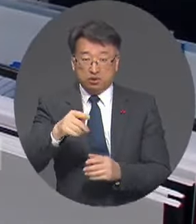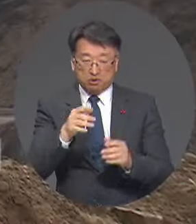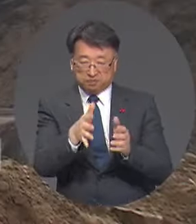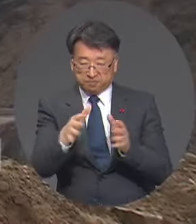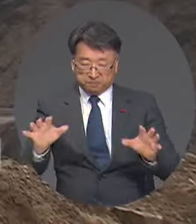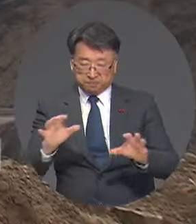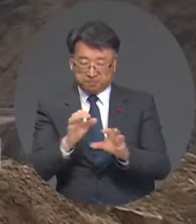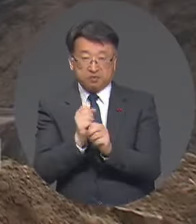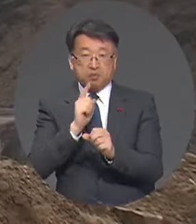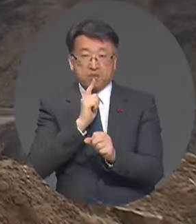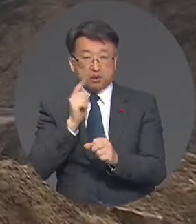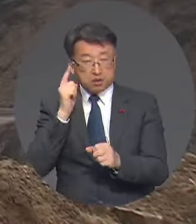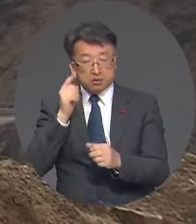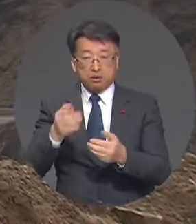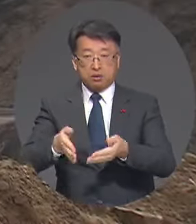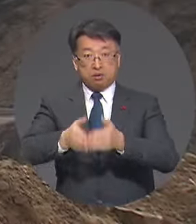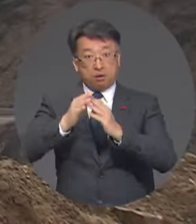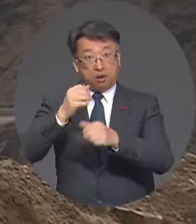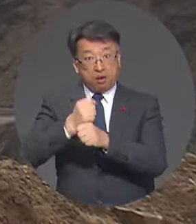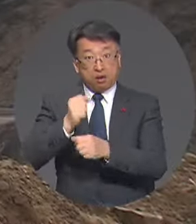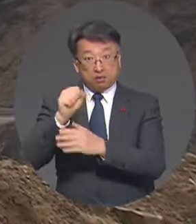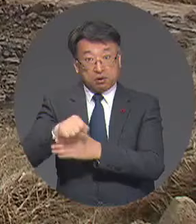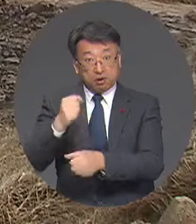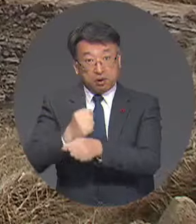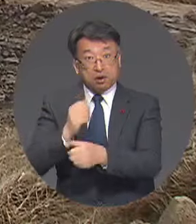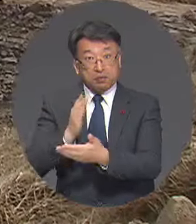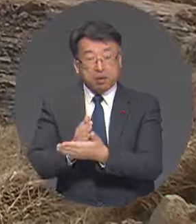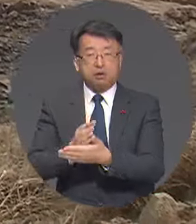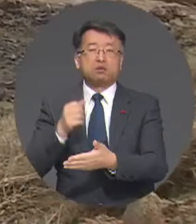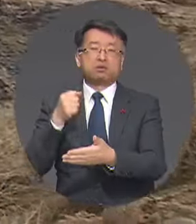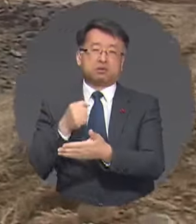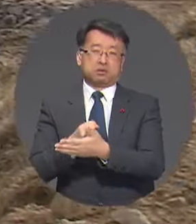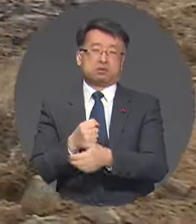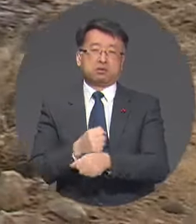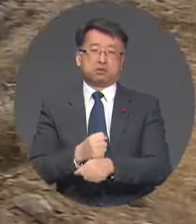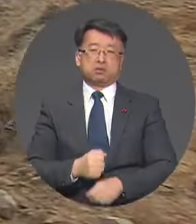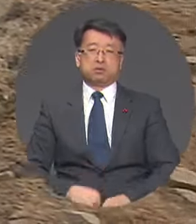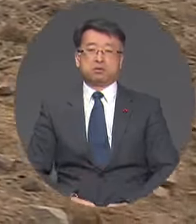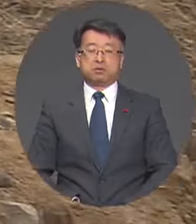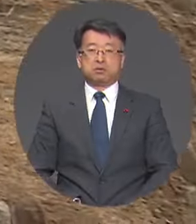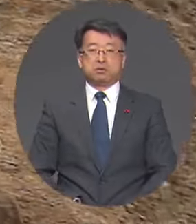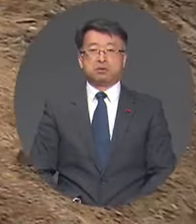절차를 밟아 유치 여부를 가릴 계획입니다. MBC 뉴스 이종석입니다.